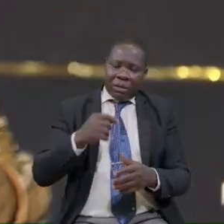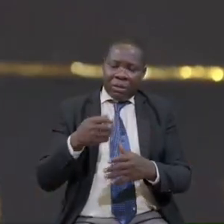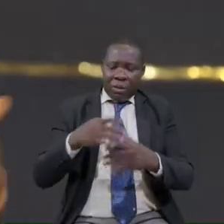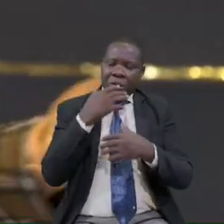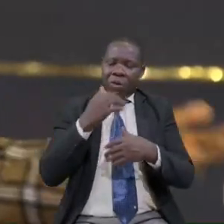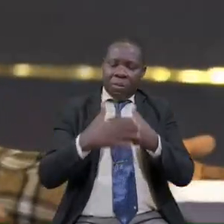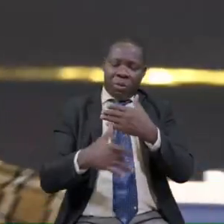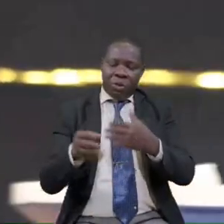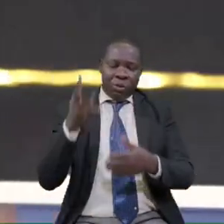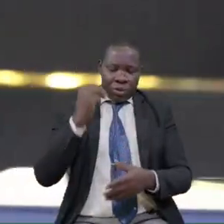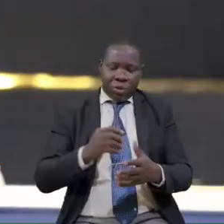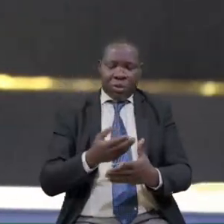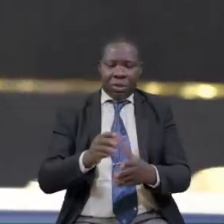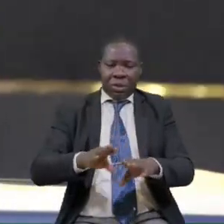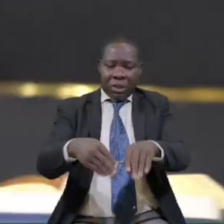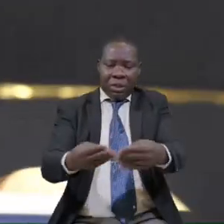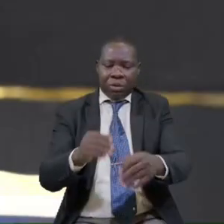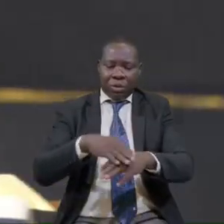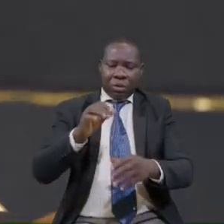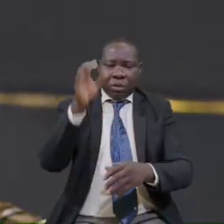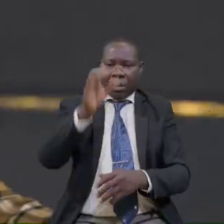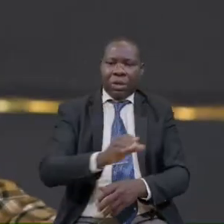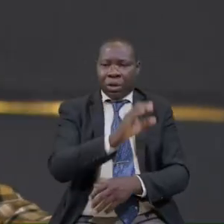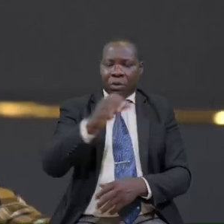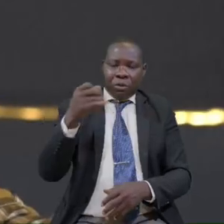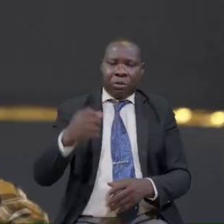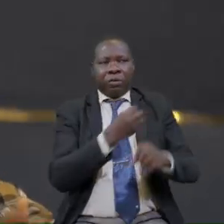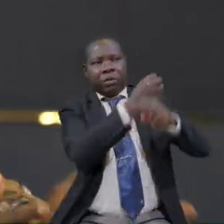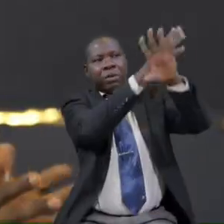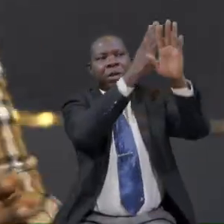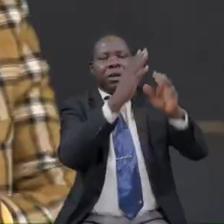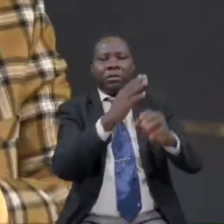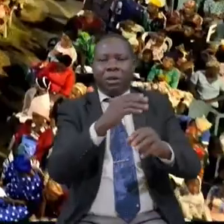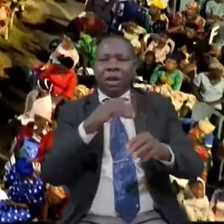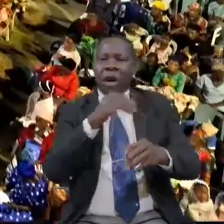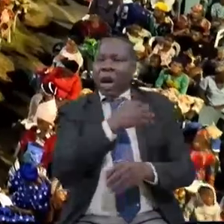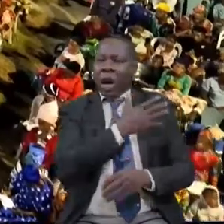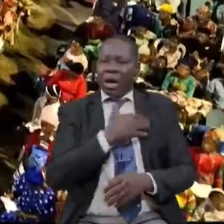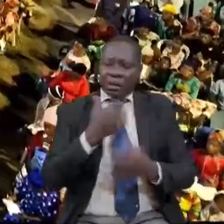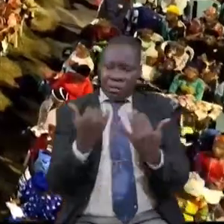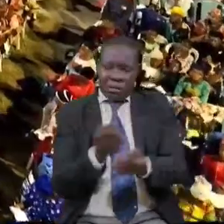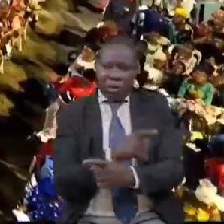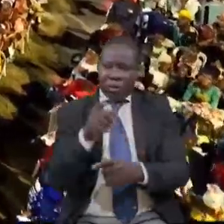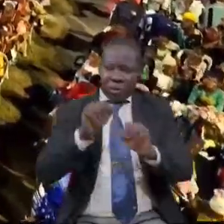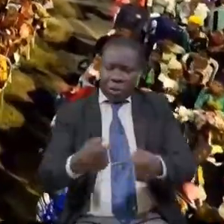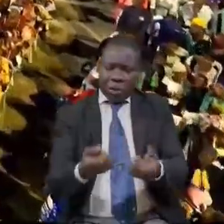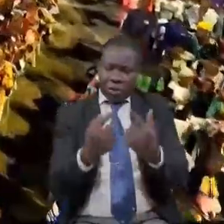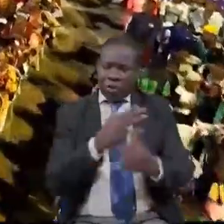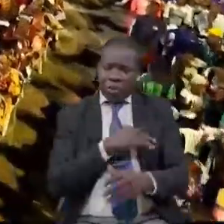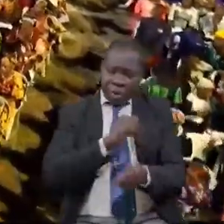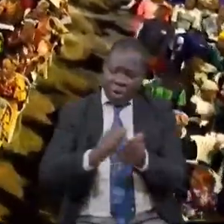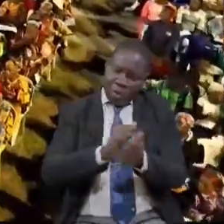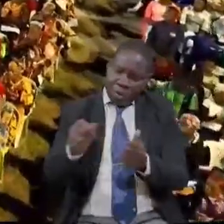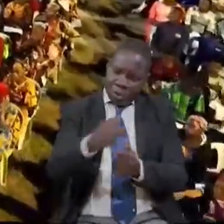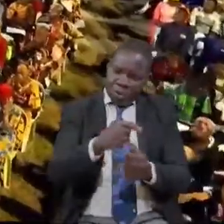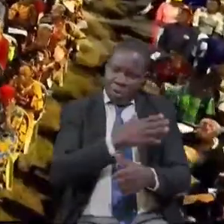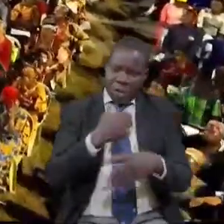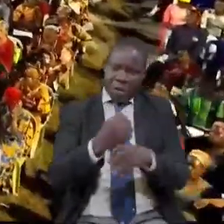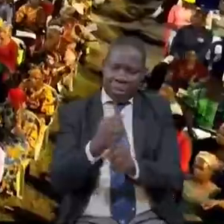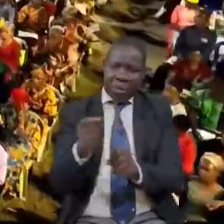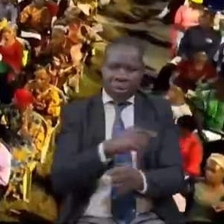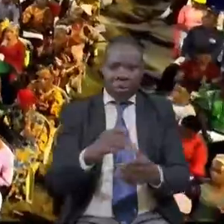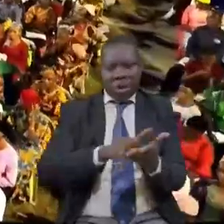crucifié et que son sang était répandu au calvaire. Aujourd'hui, vous pouvez venir et vous lavera et vous rendra pur.